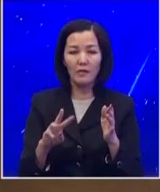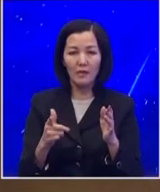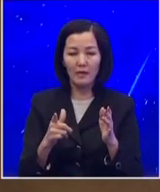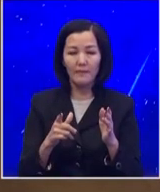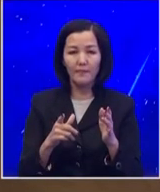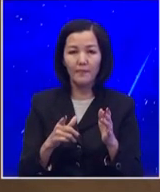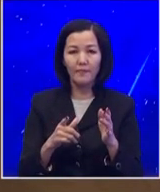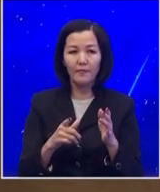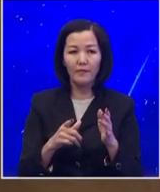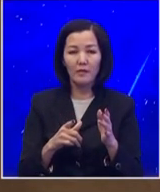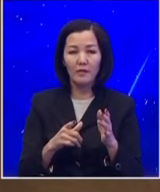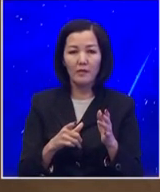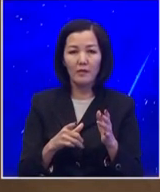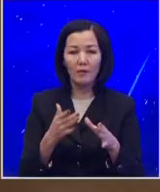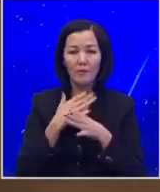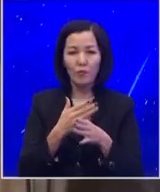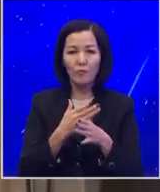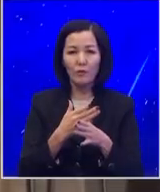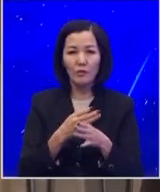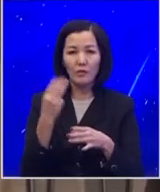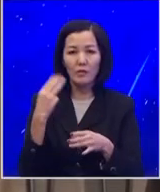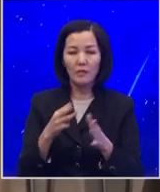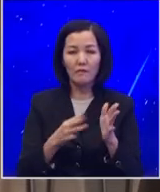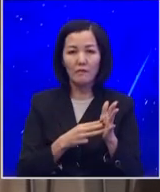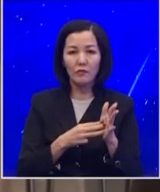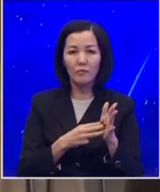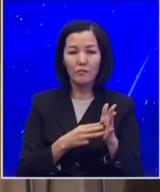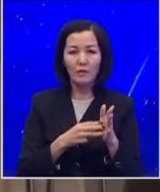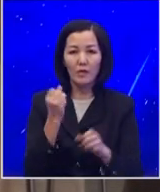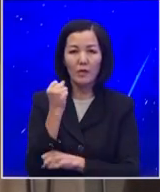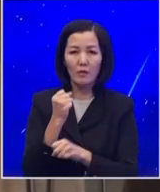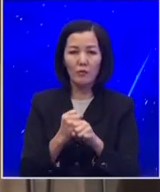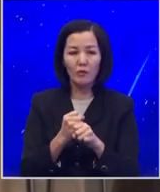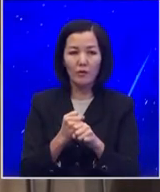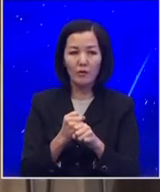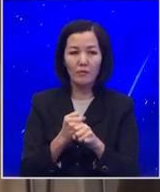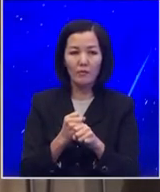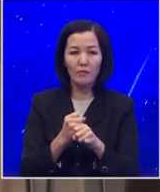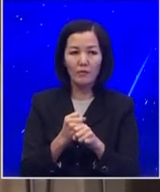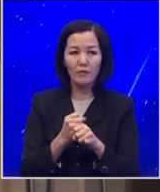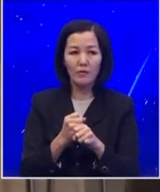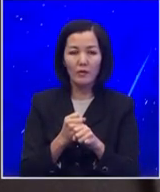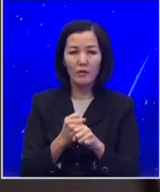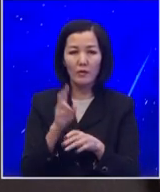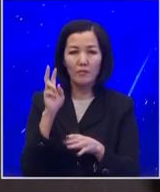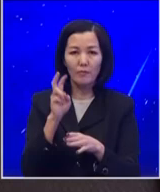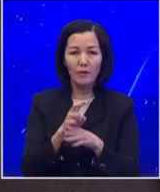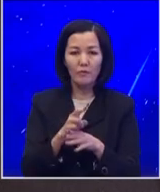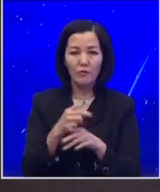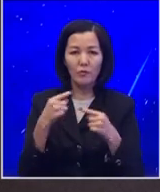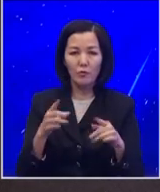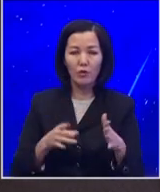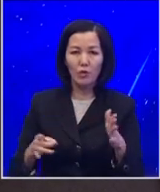Также выплачена материальная помощь 38 работникам, прибывшим из других регионов, на